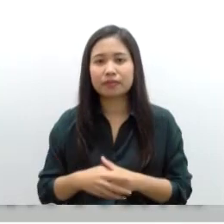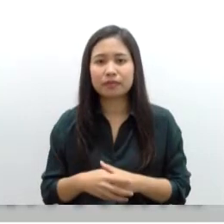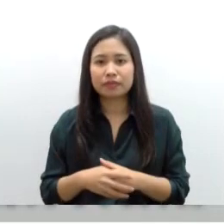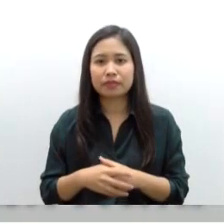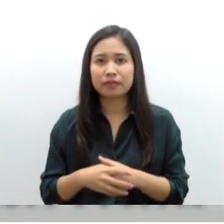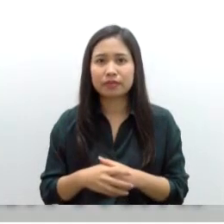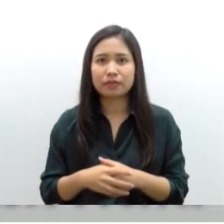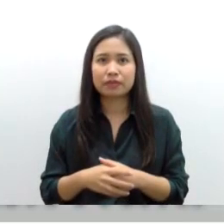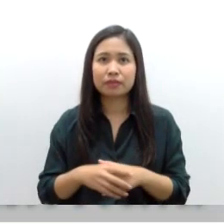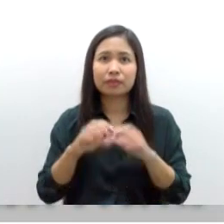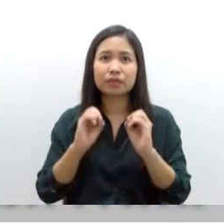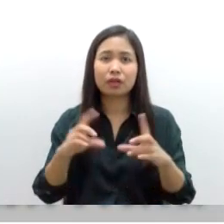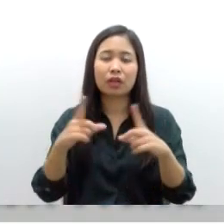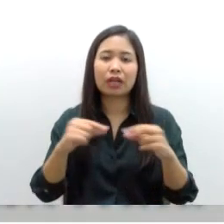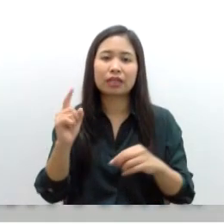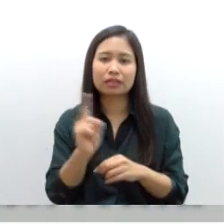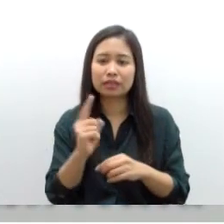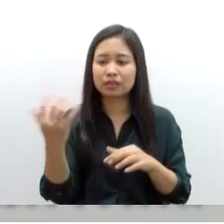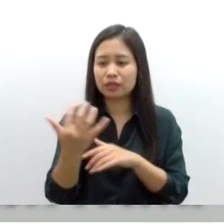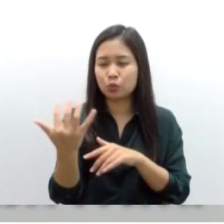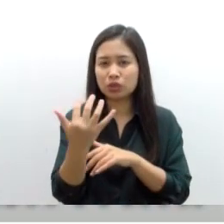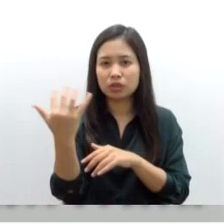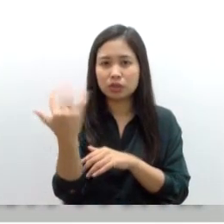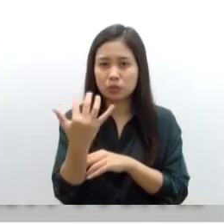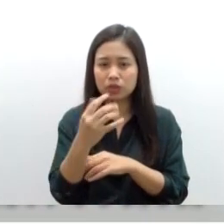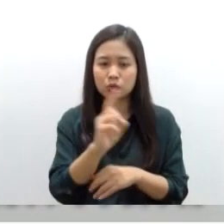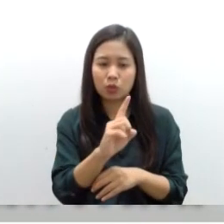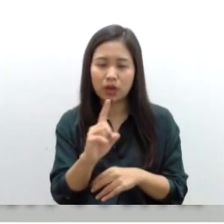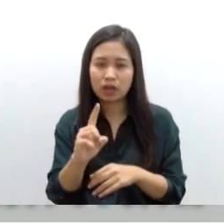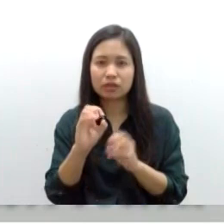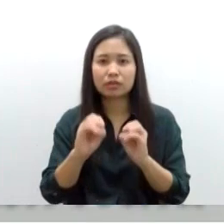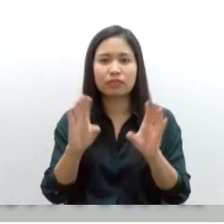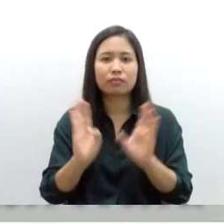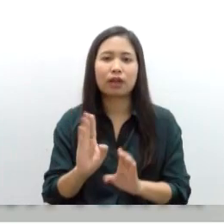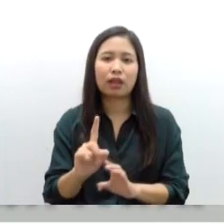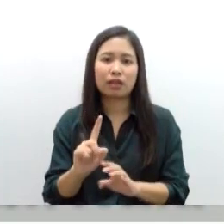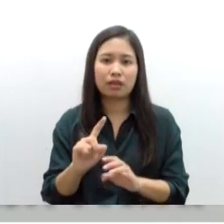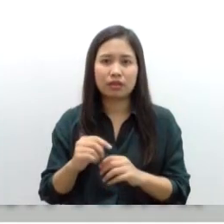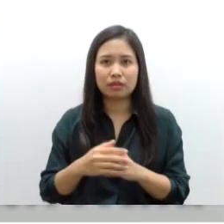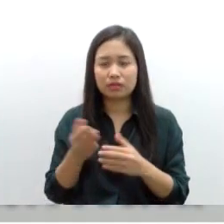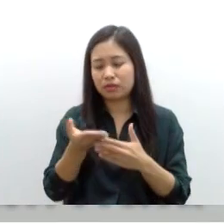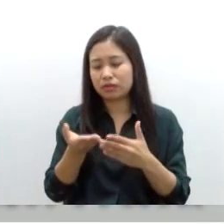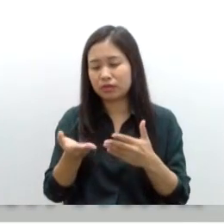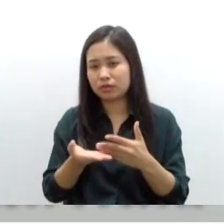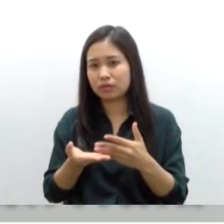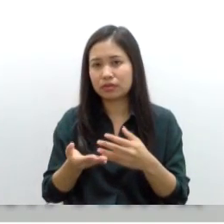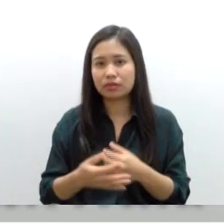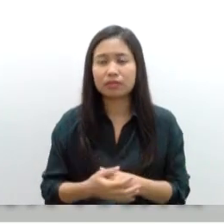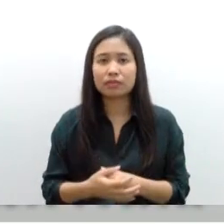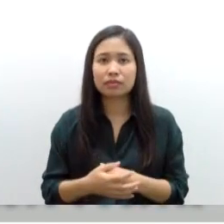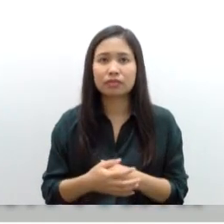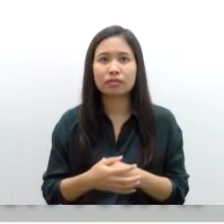2เรื่องนี้ฟรีไม่เสียเงินไม่มีการเสียเงินมาถามว่าเตรียมการเพื่อมี